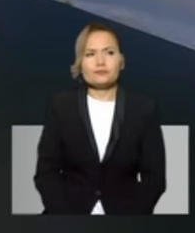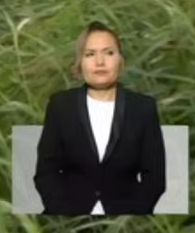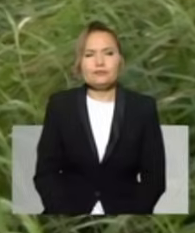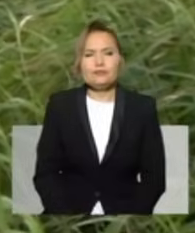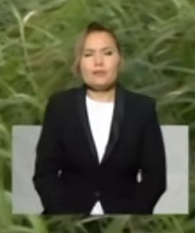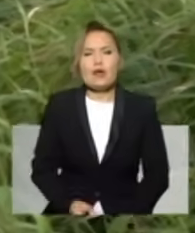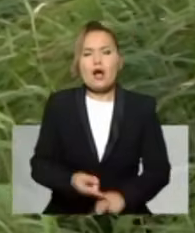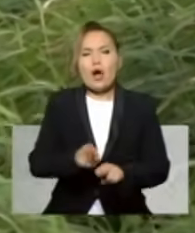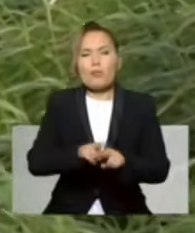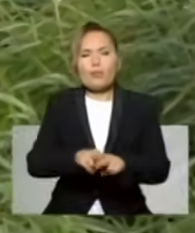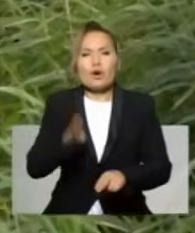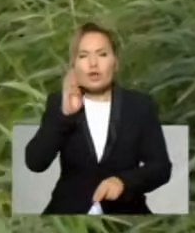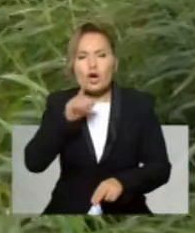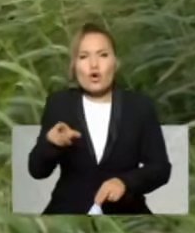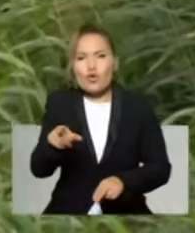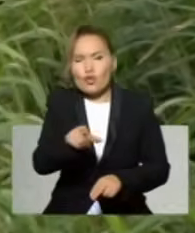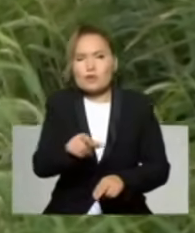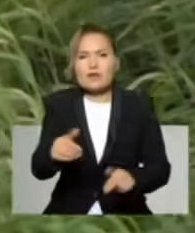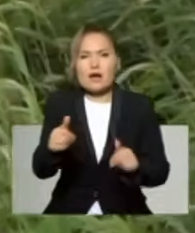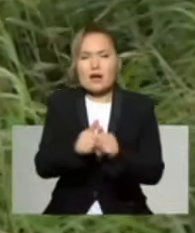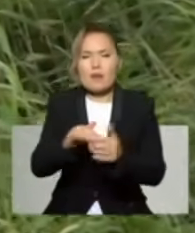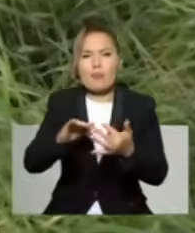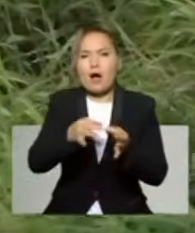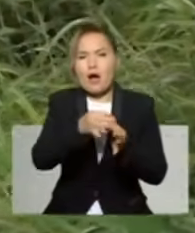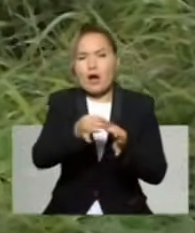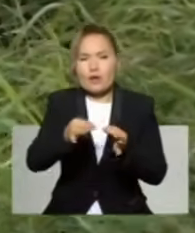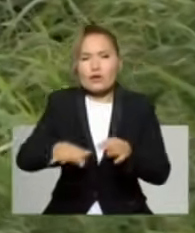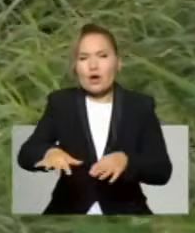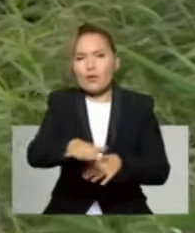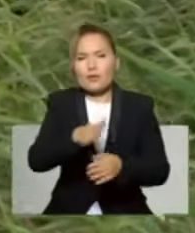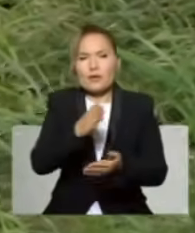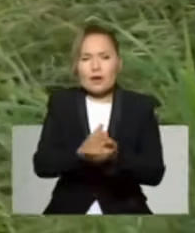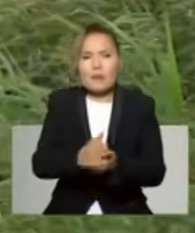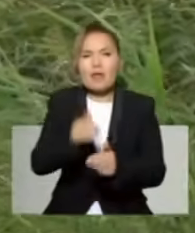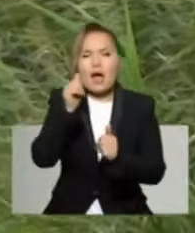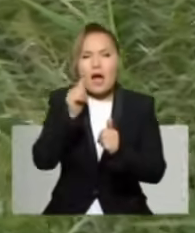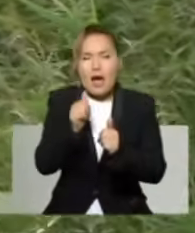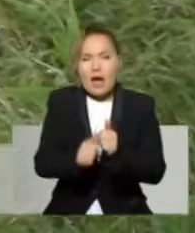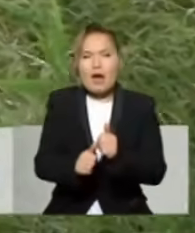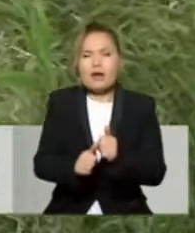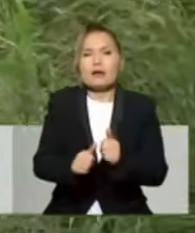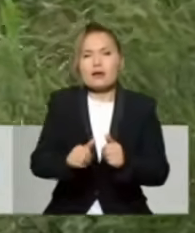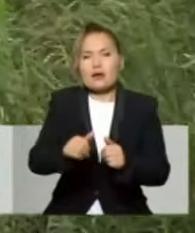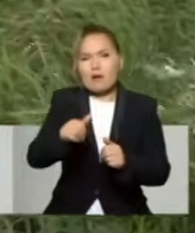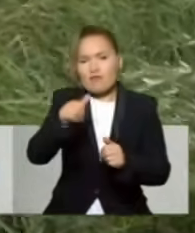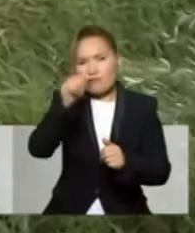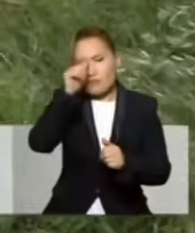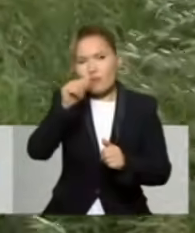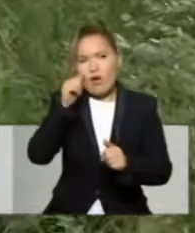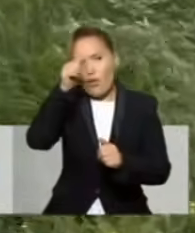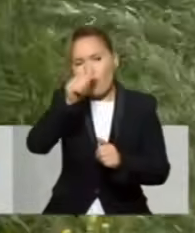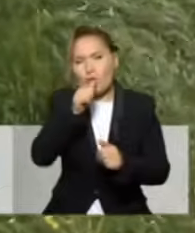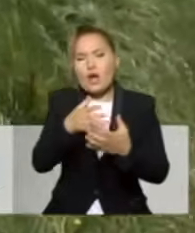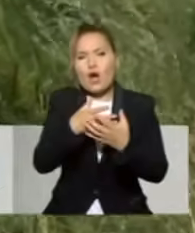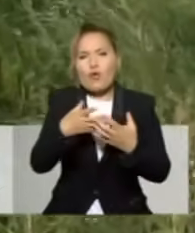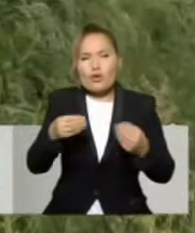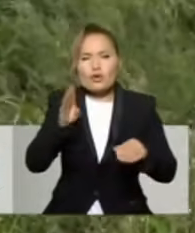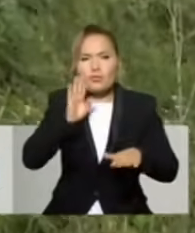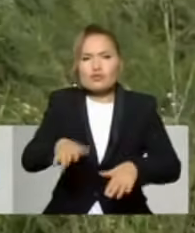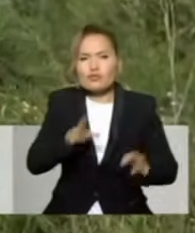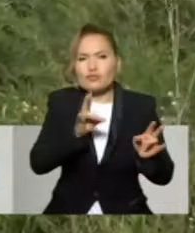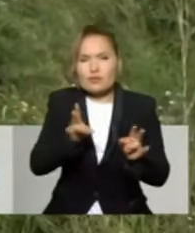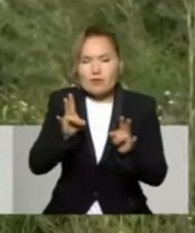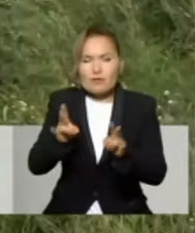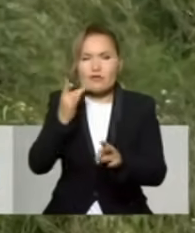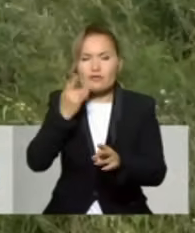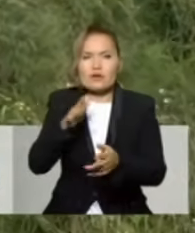Бұл өзен қаланы қақ жарып өтеді. Жағалауында халық тығыз орналасқан. Тұрғындар әр көктем сайын суға кететіндерін айтады. Олар өз күштерімен жағалауды